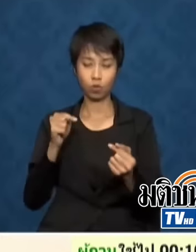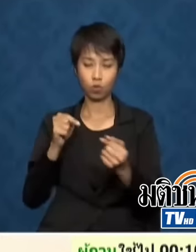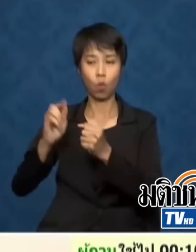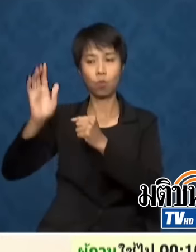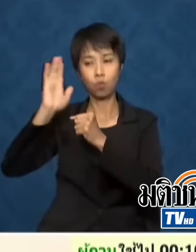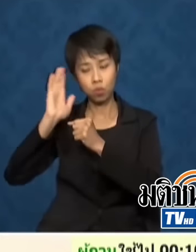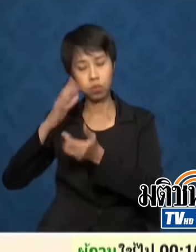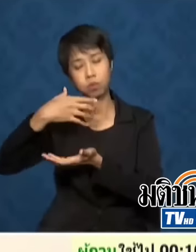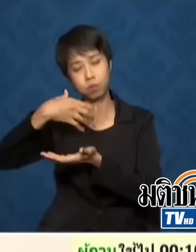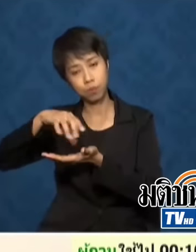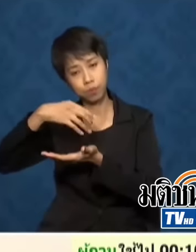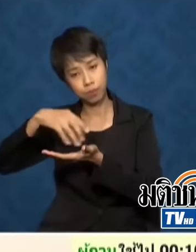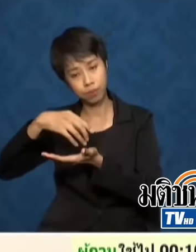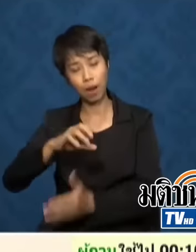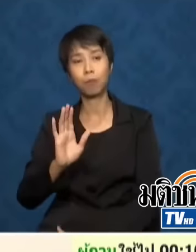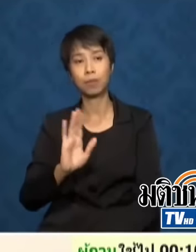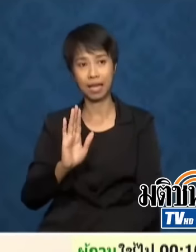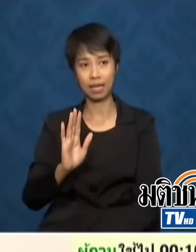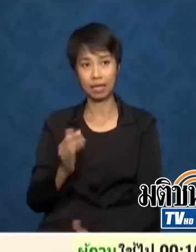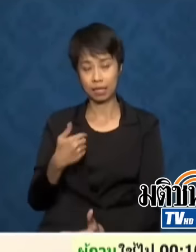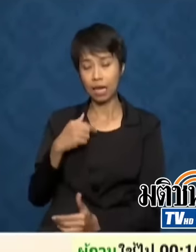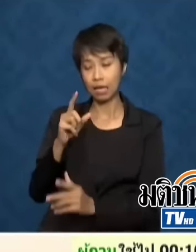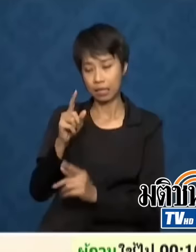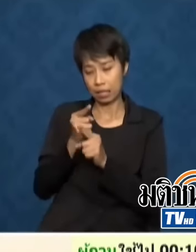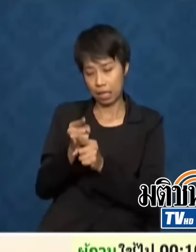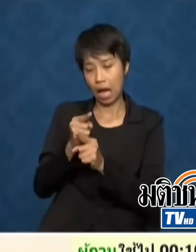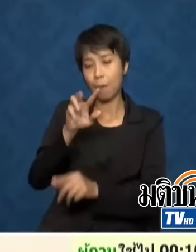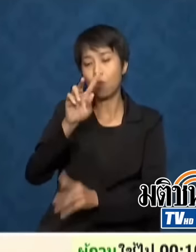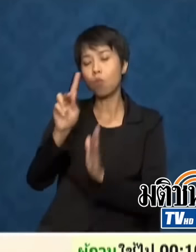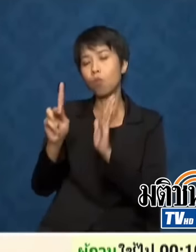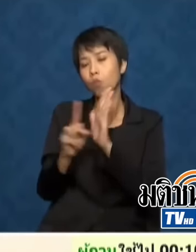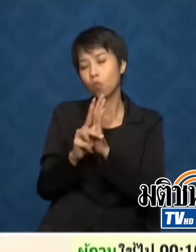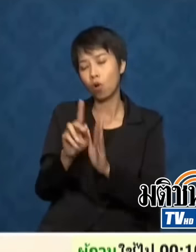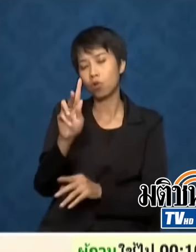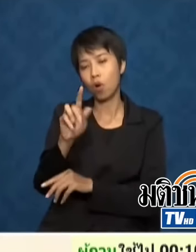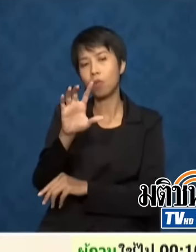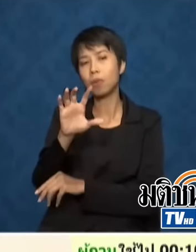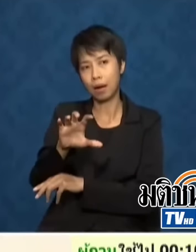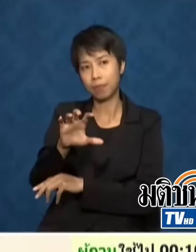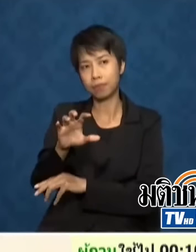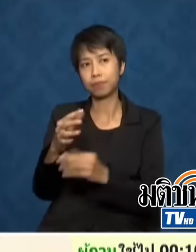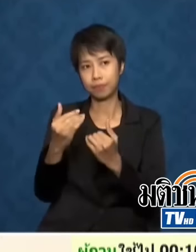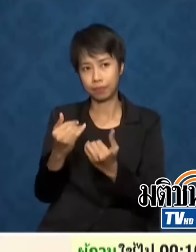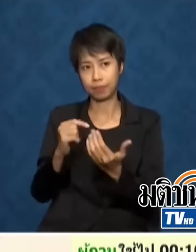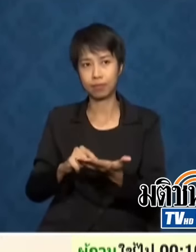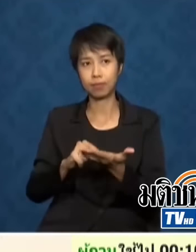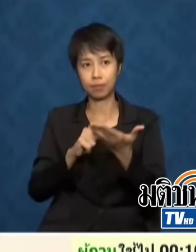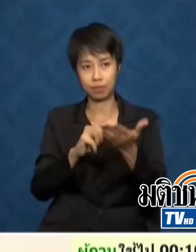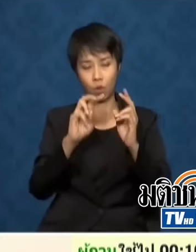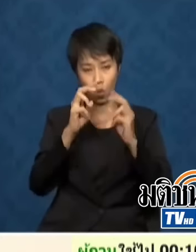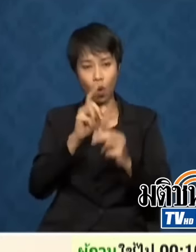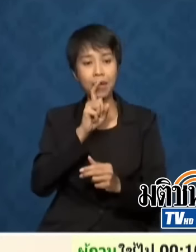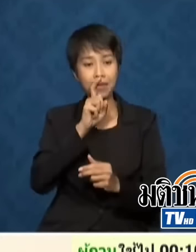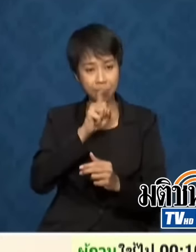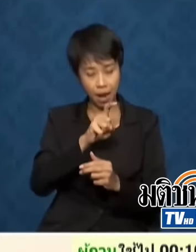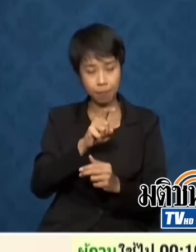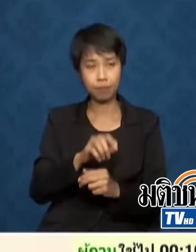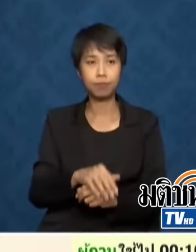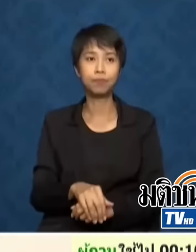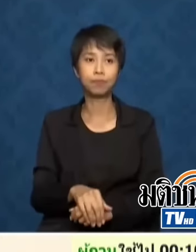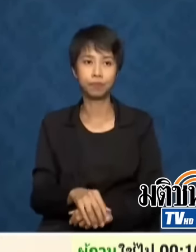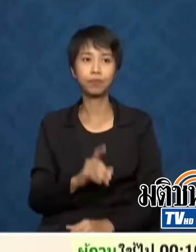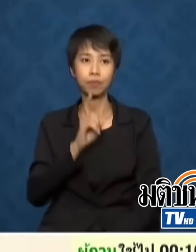ายท่านคงเข้าใจข้อบังคับนะครับว่านี่คือกระทู้ก็มีชัดเจนว่าอนุญาตได้มากน้อย